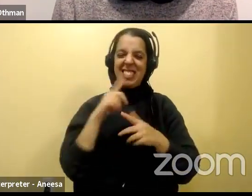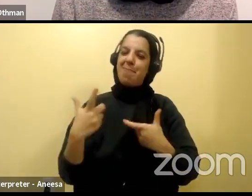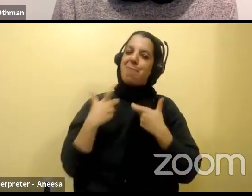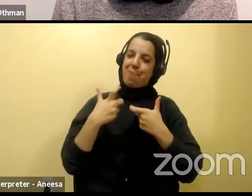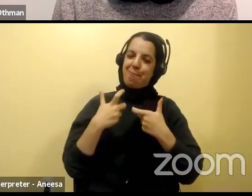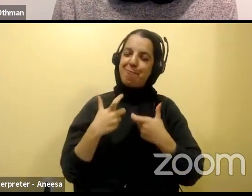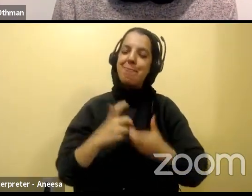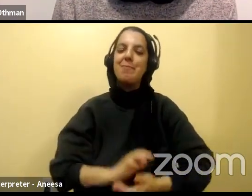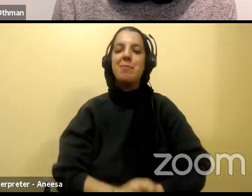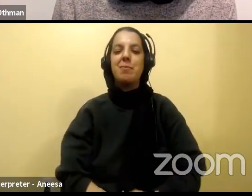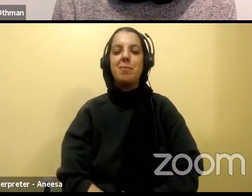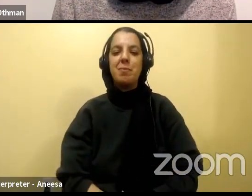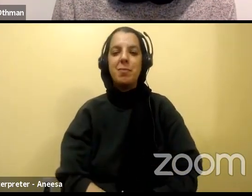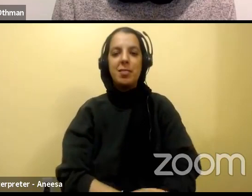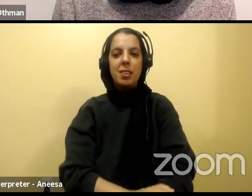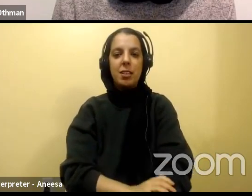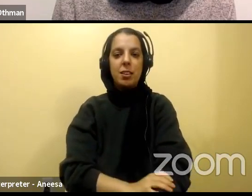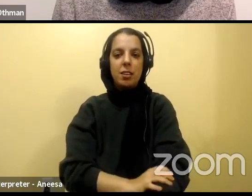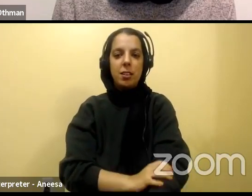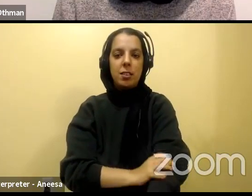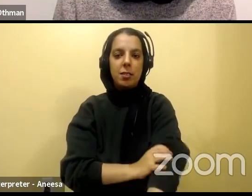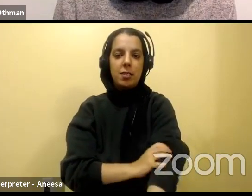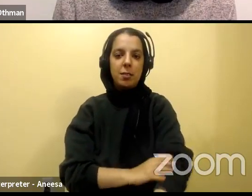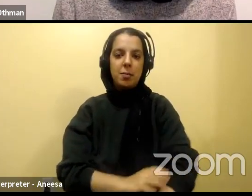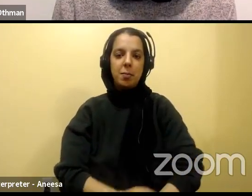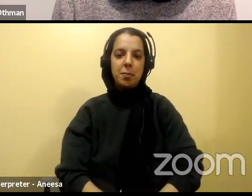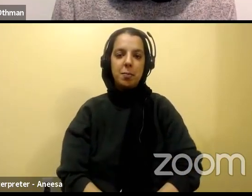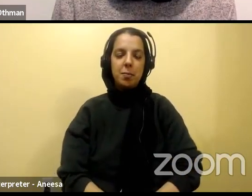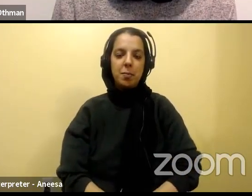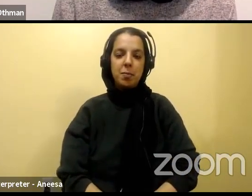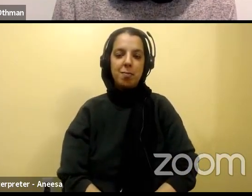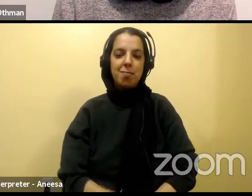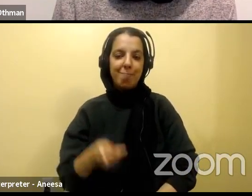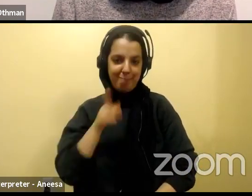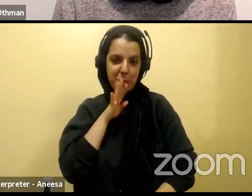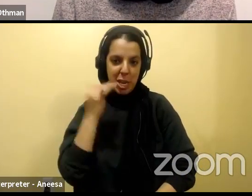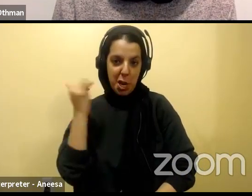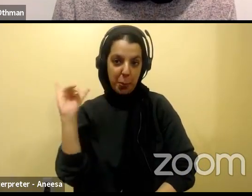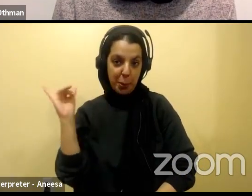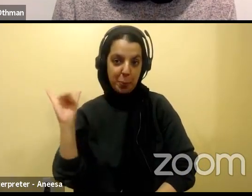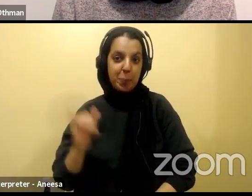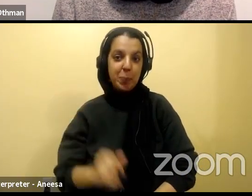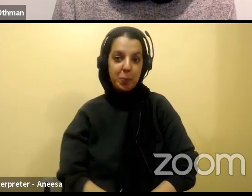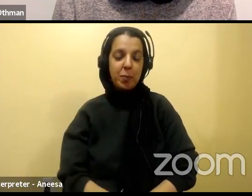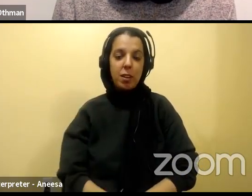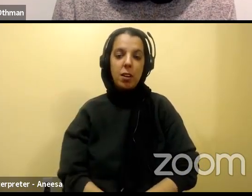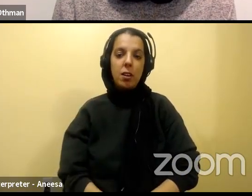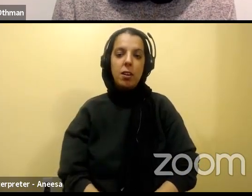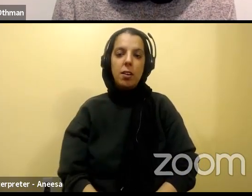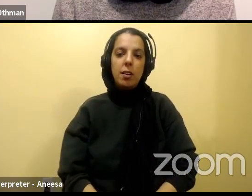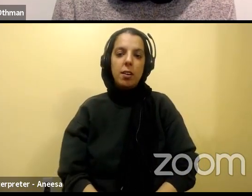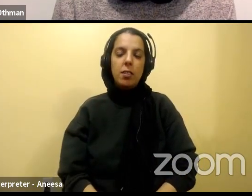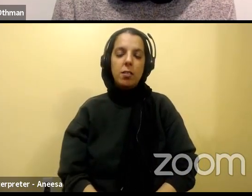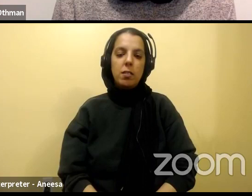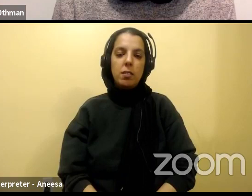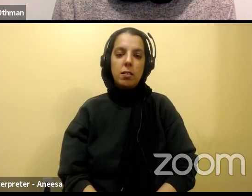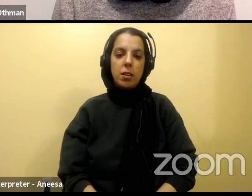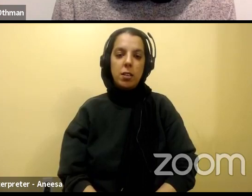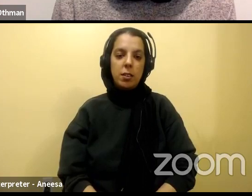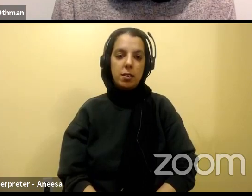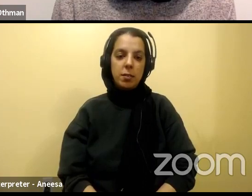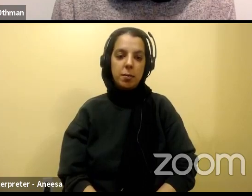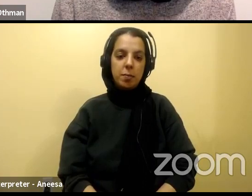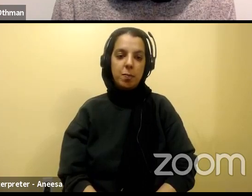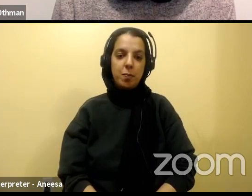الموقف اللي ما ممكن انساه بكل حياتي هي انا وقت اللي كنت بتركيا انا وزوجي انكسر الجهاز اللي بيلبسه زوجي